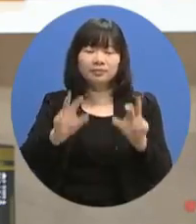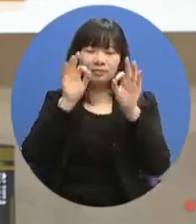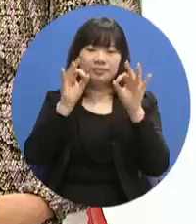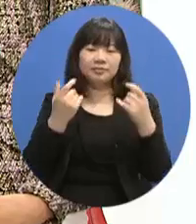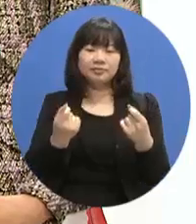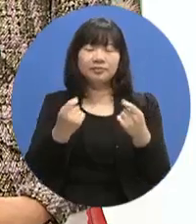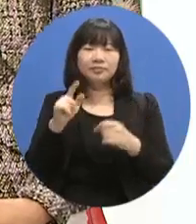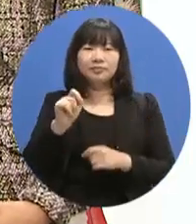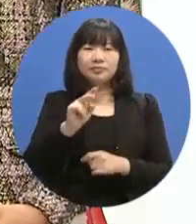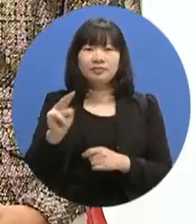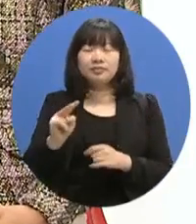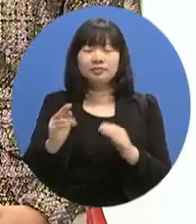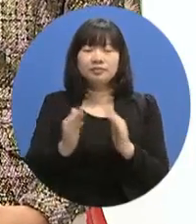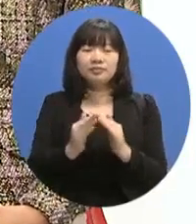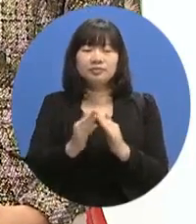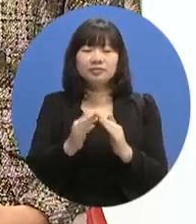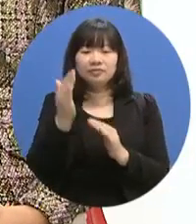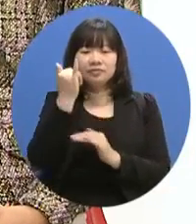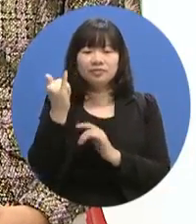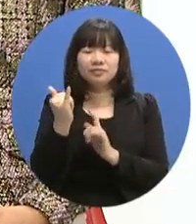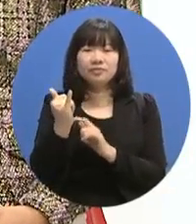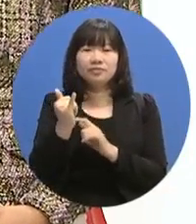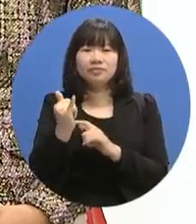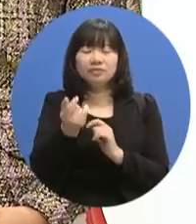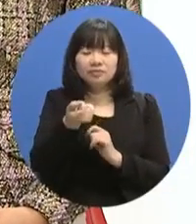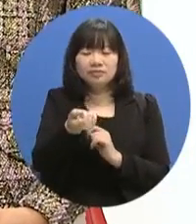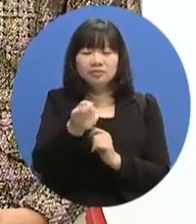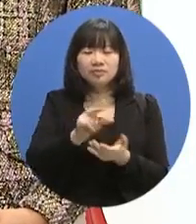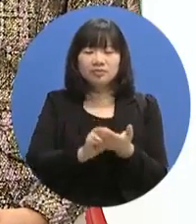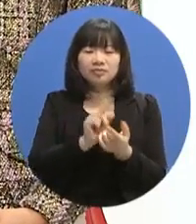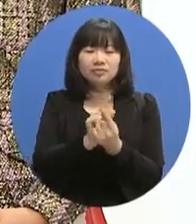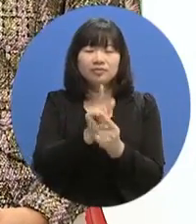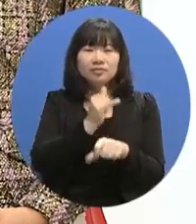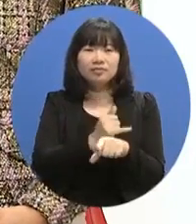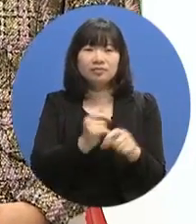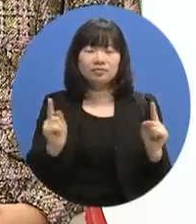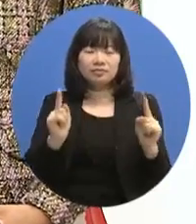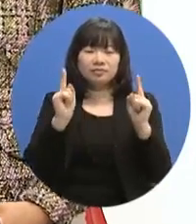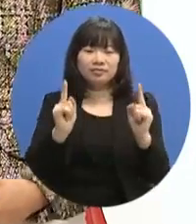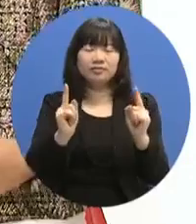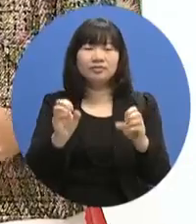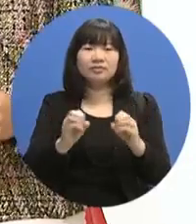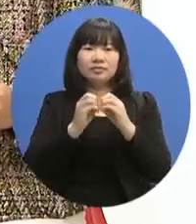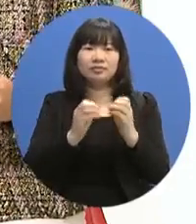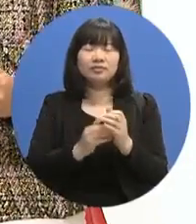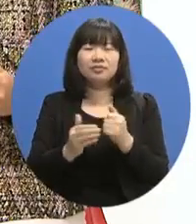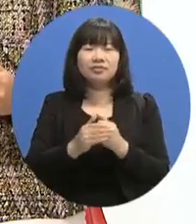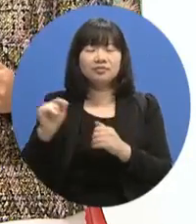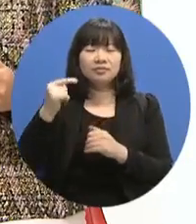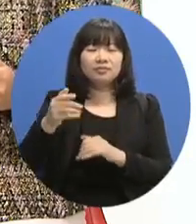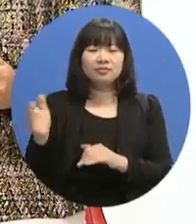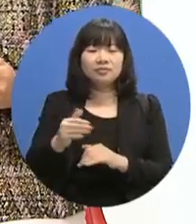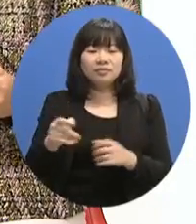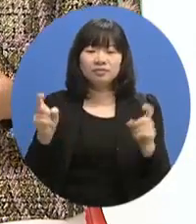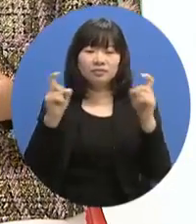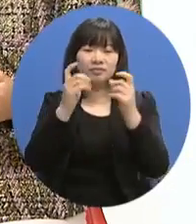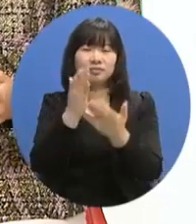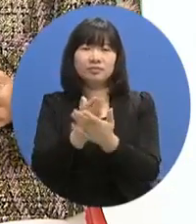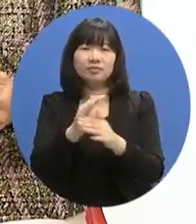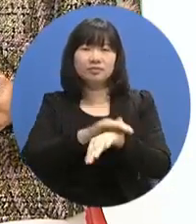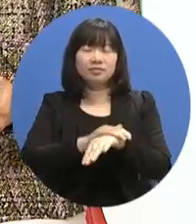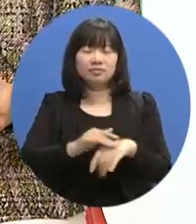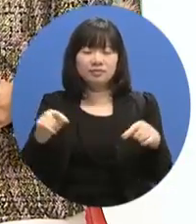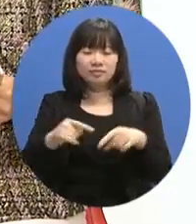보셨다시피 고향에도 할머니랑 네. 이제 어머니 의견 충돌이 사소한 게 있었는데 네. 결과는 1대1 무승부였어요. 맞아요. 다음부터는 그렇게 싸우지 마시고요. 네, 네.